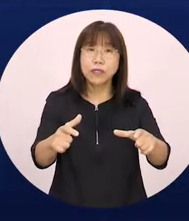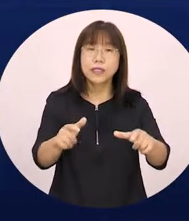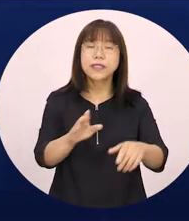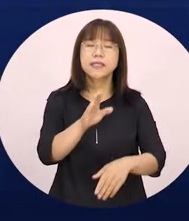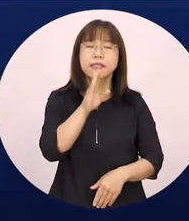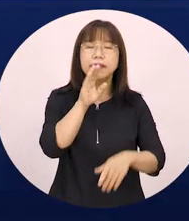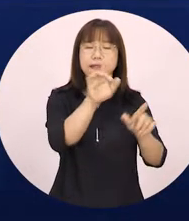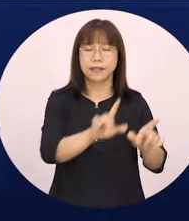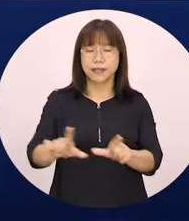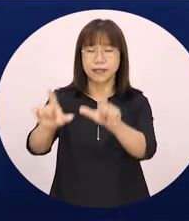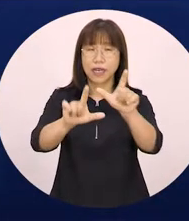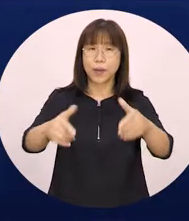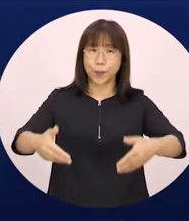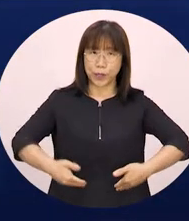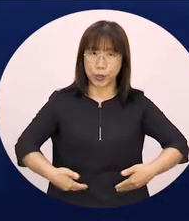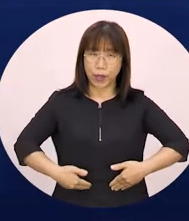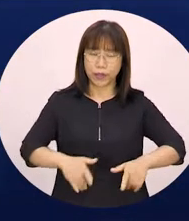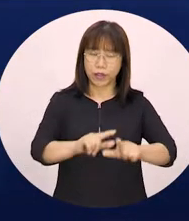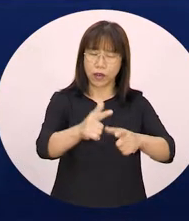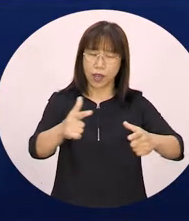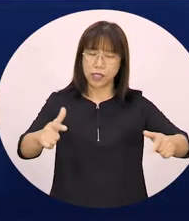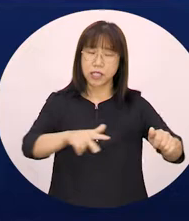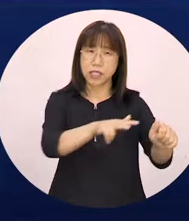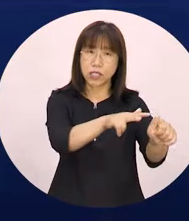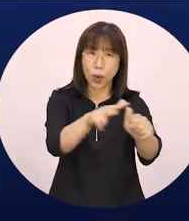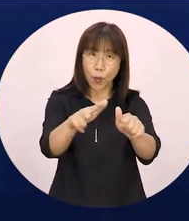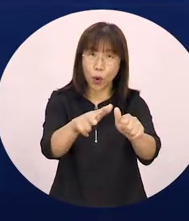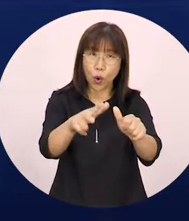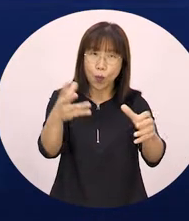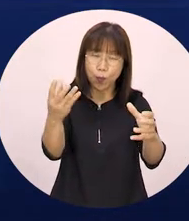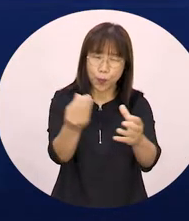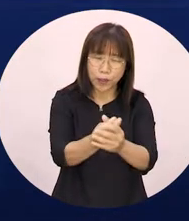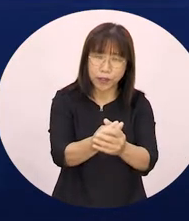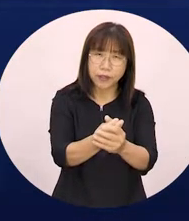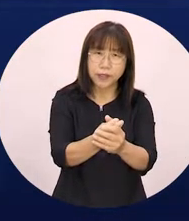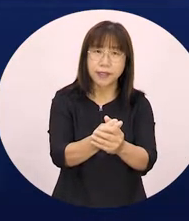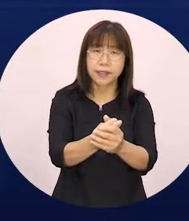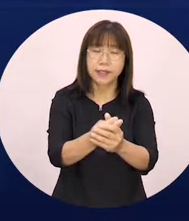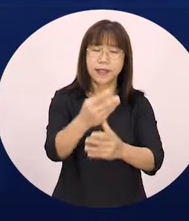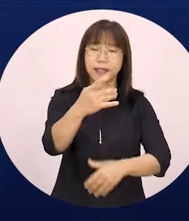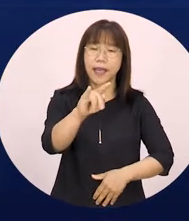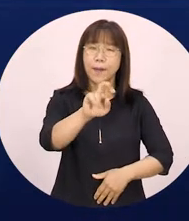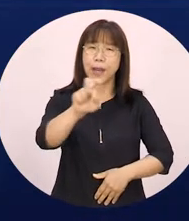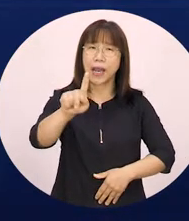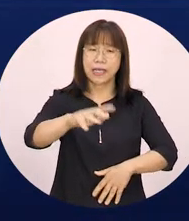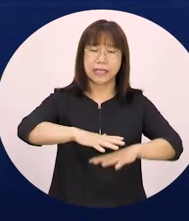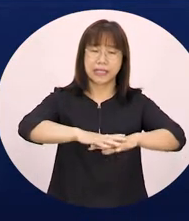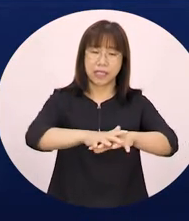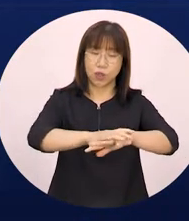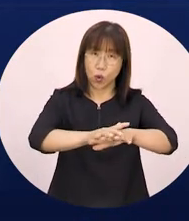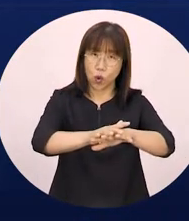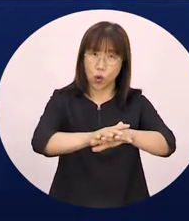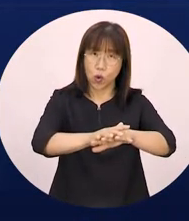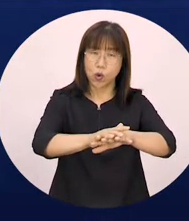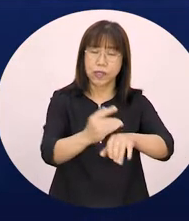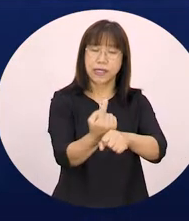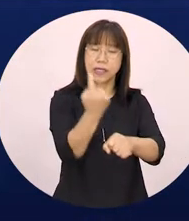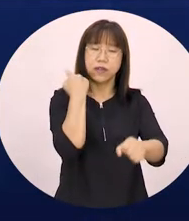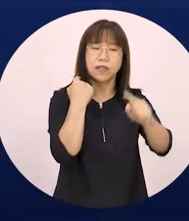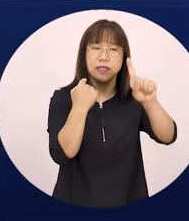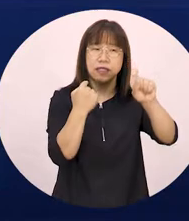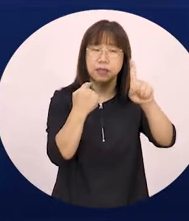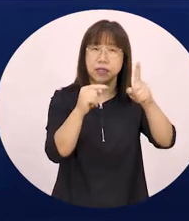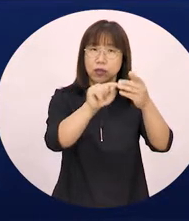강서구는 실생활에 필요한 다양한 정보를 총망라한 강서구 온라인 테마지도 서비스를 지난해 11월부터